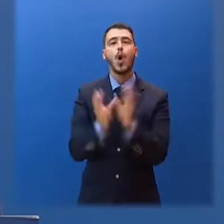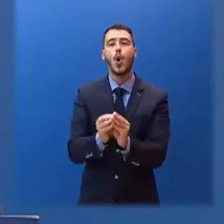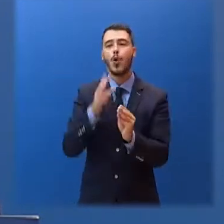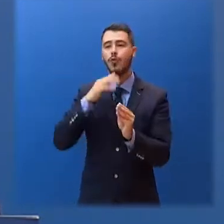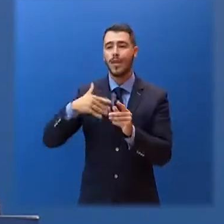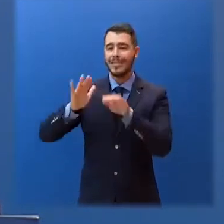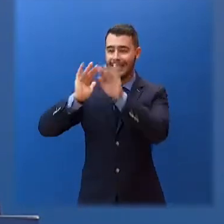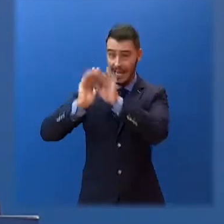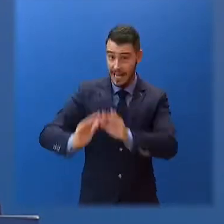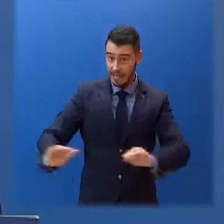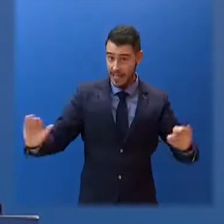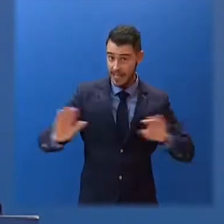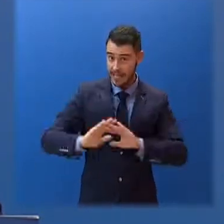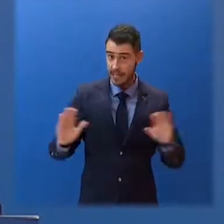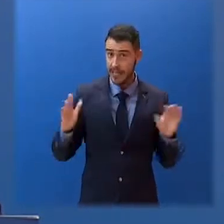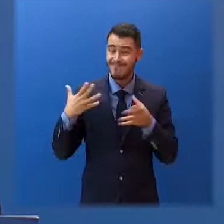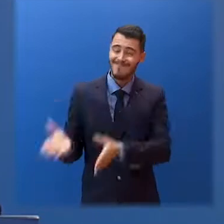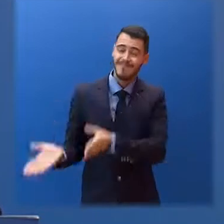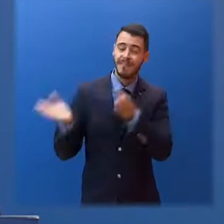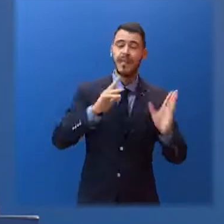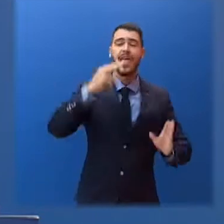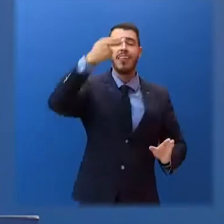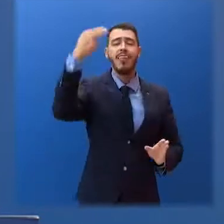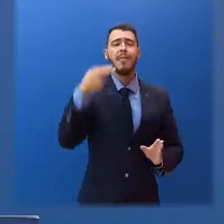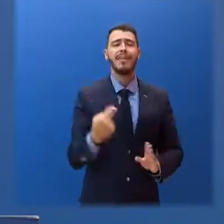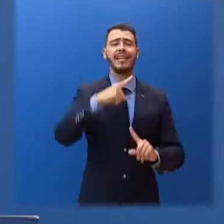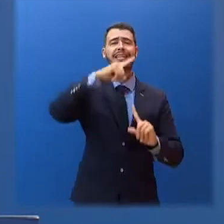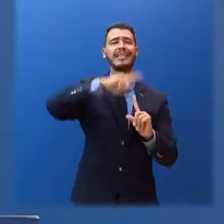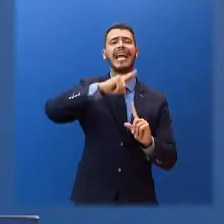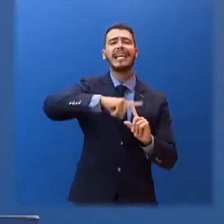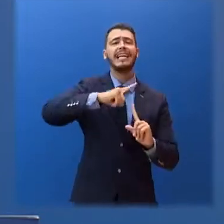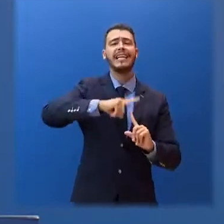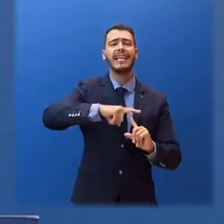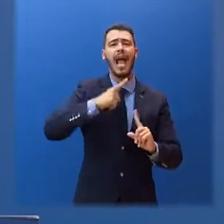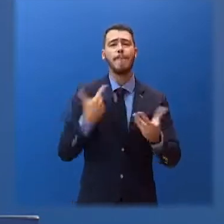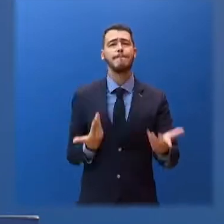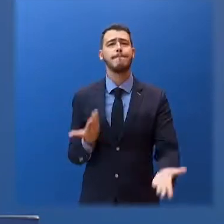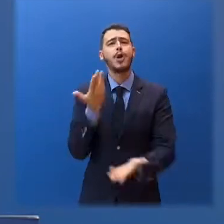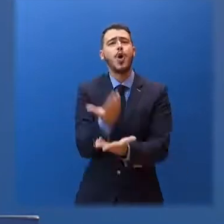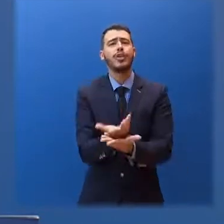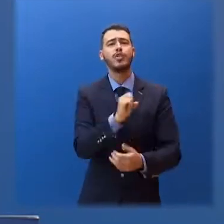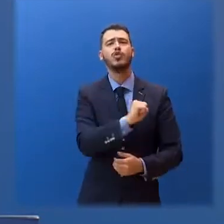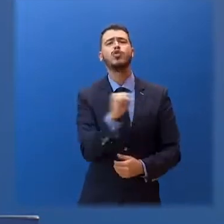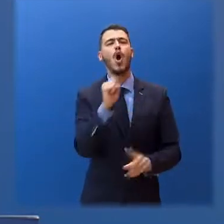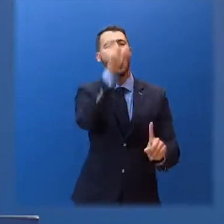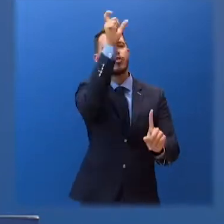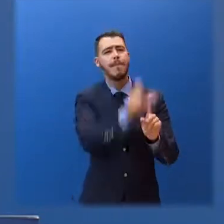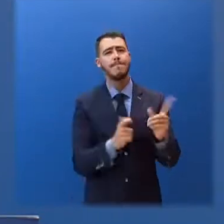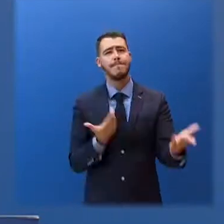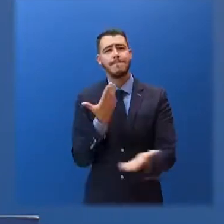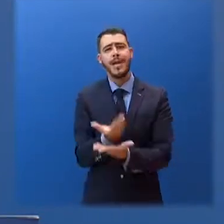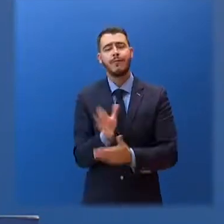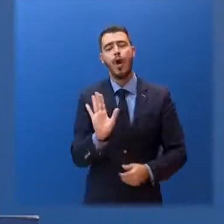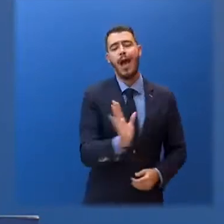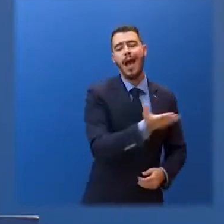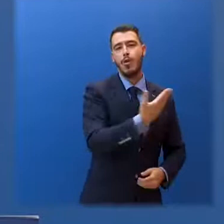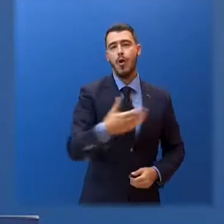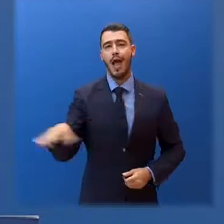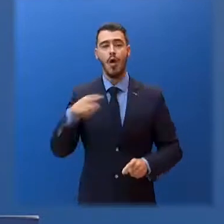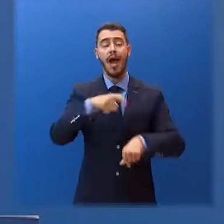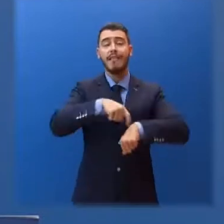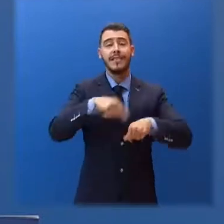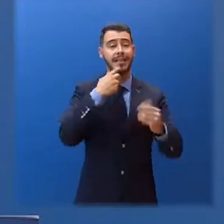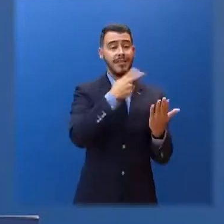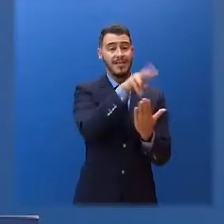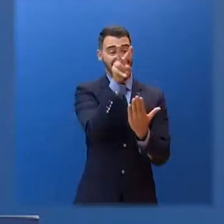τις τεχνικού επίπεδου συζητήσεις, οι οποίες έχουν να κάνουν με τις προτάσεις που κατέθεσε ο κύριος Στόλτεμπεργκ. Αυτές μελετώνται και θα έχετε σύντομα την